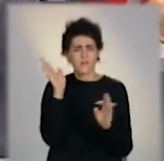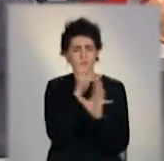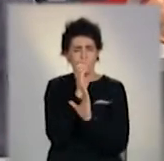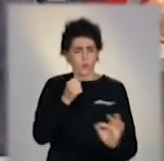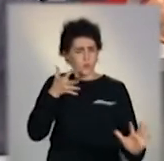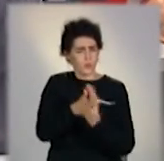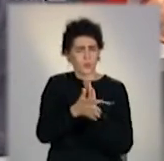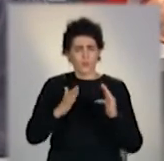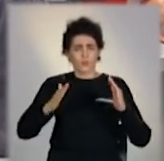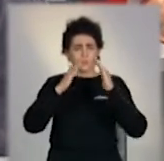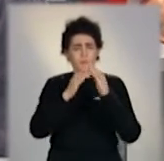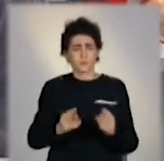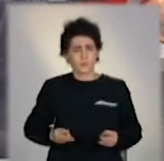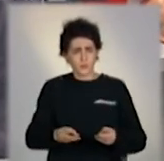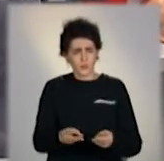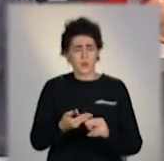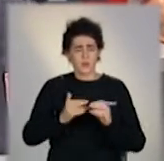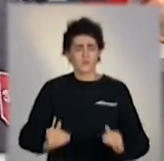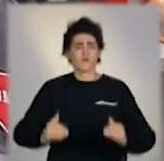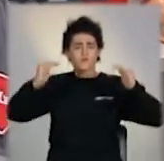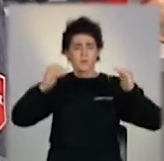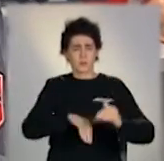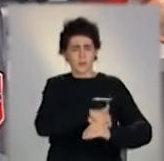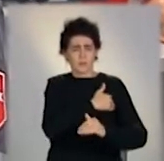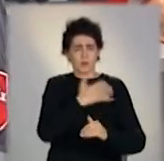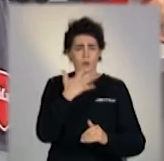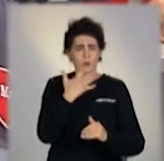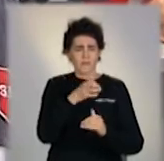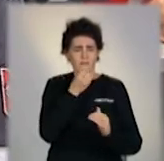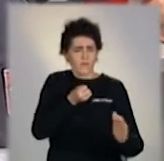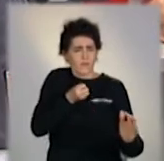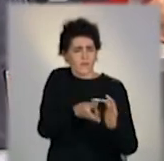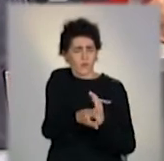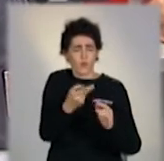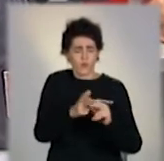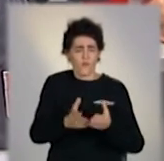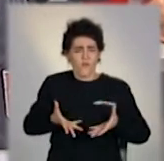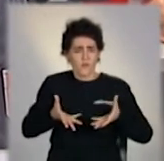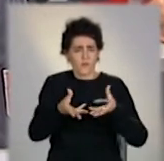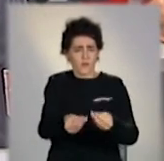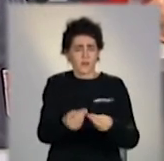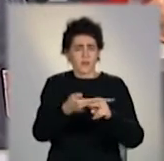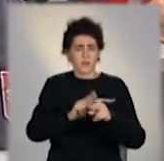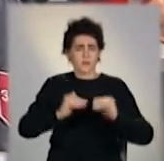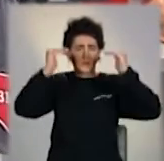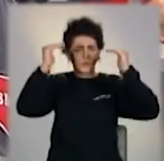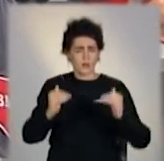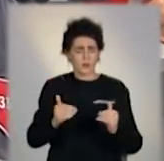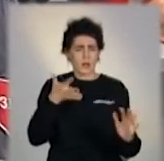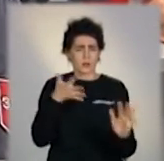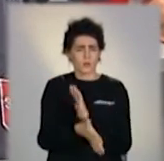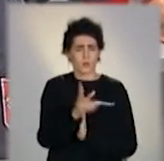доменную печь. Следовательно, мы повышаем температуру горячего дутья, что непосредственно влияет на снижение расхода